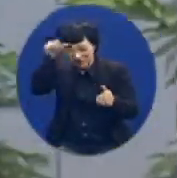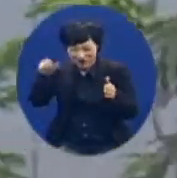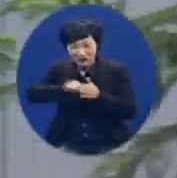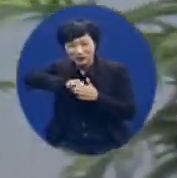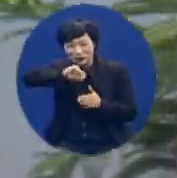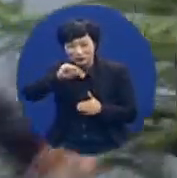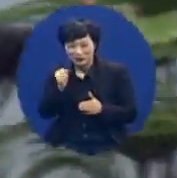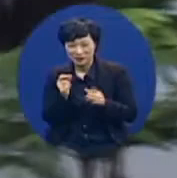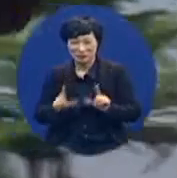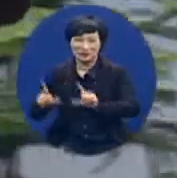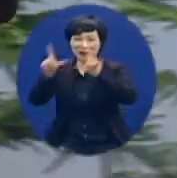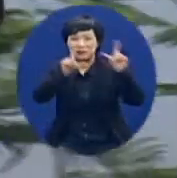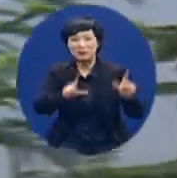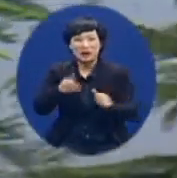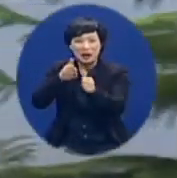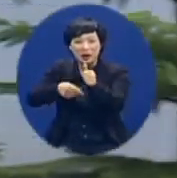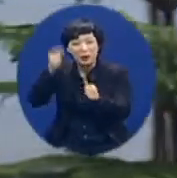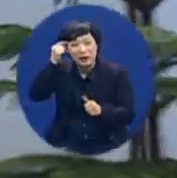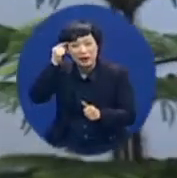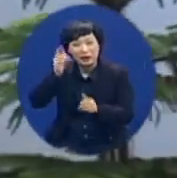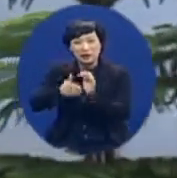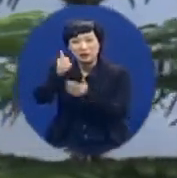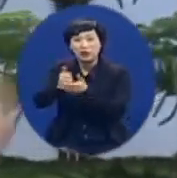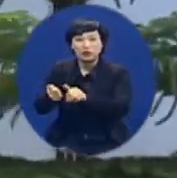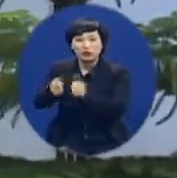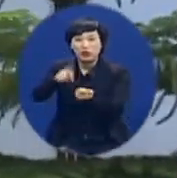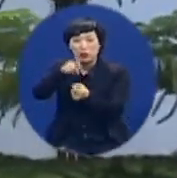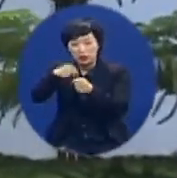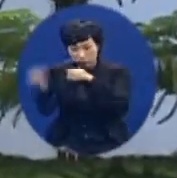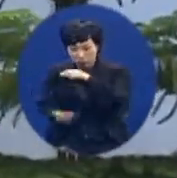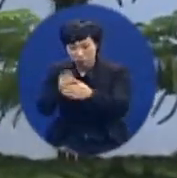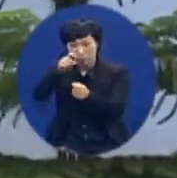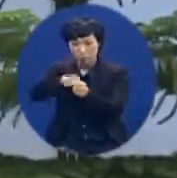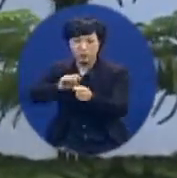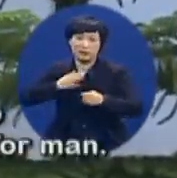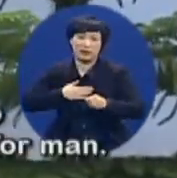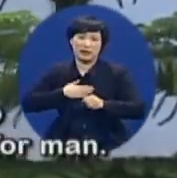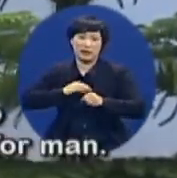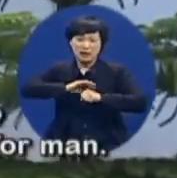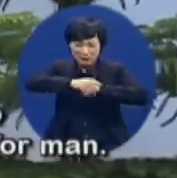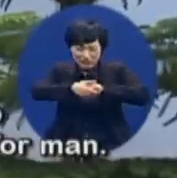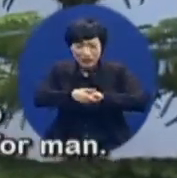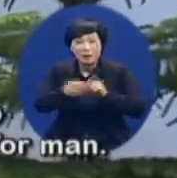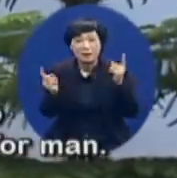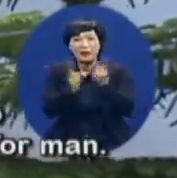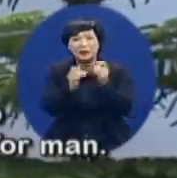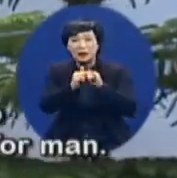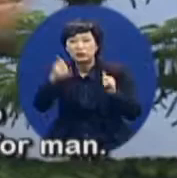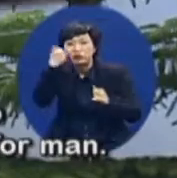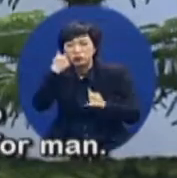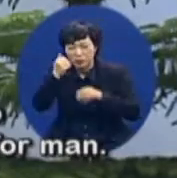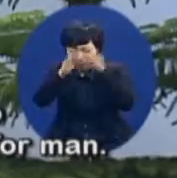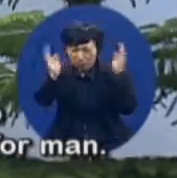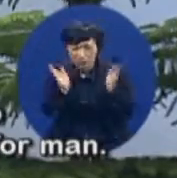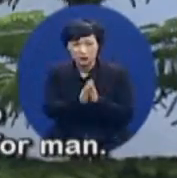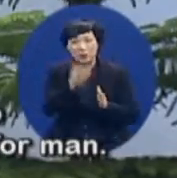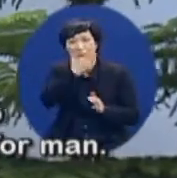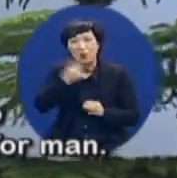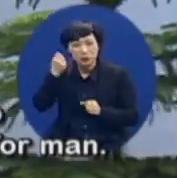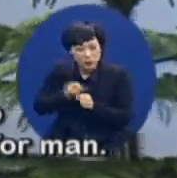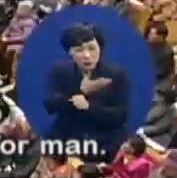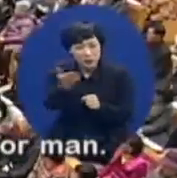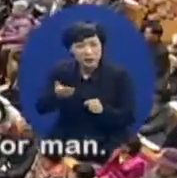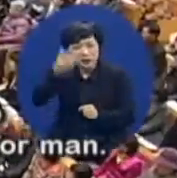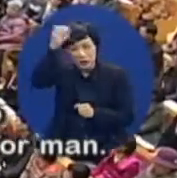살자 아멘 이분이 죽으신 목적을 이루기 위해서 땅끝까지 만나는 사람마다 복음 전에서 영혼 살리며